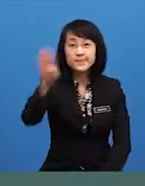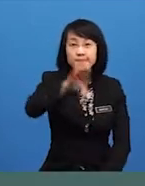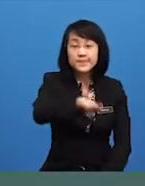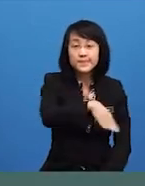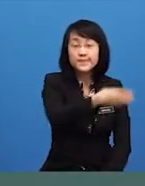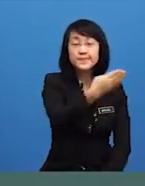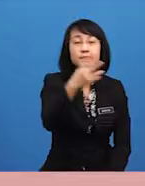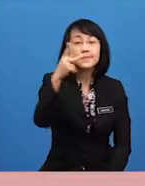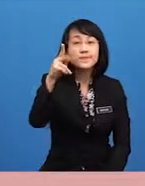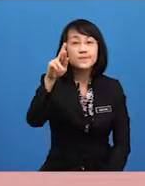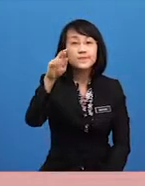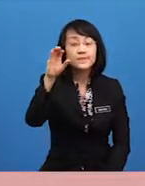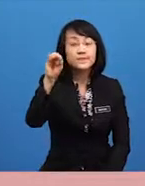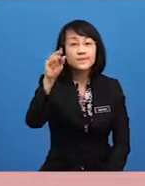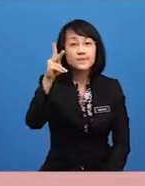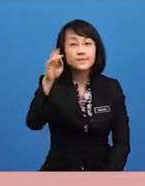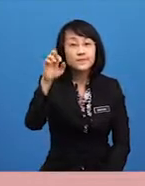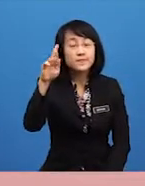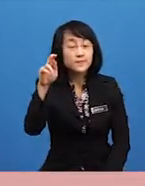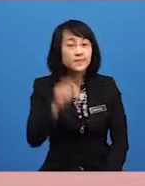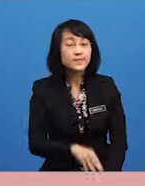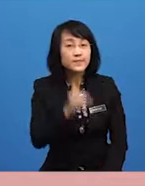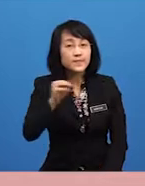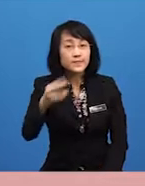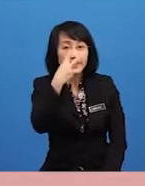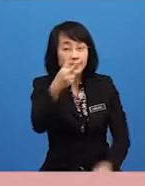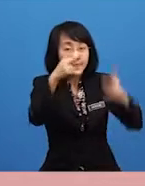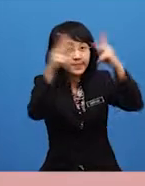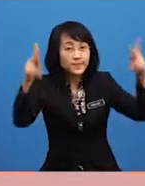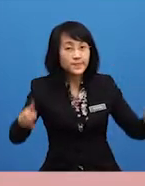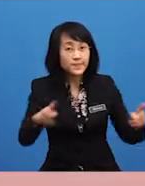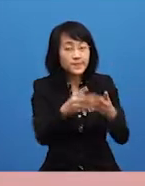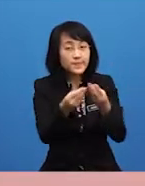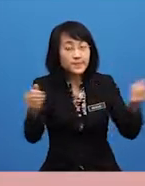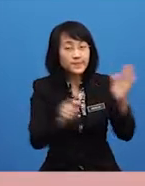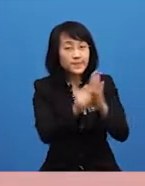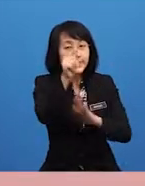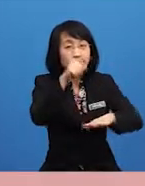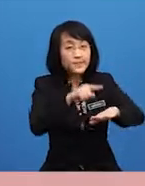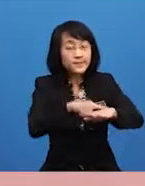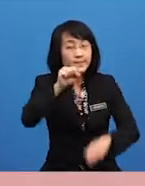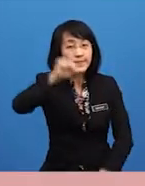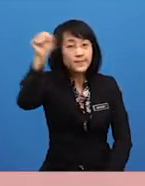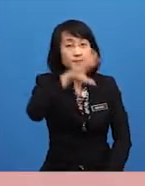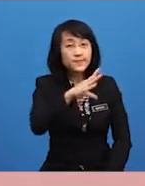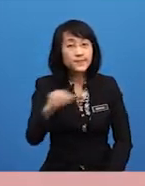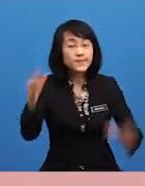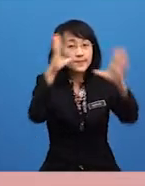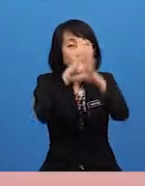Croker. Murid-murid boleh merujuk pada peta tanah tinggi di Sabah dan